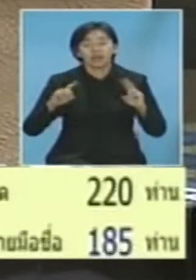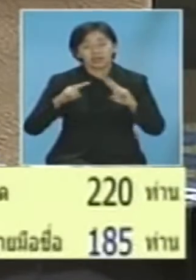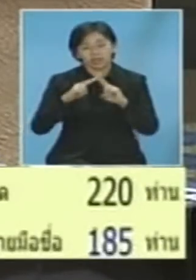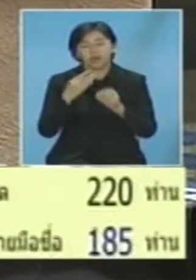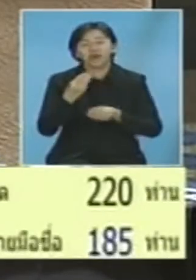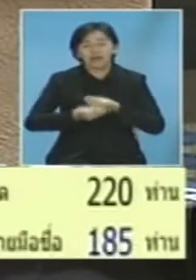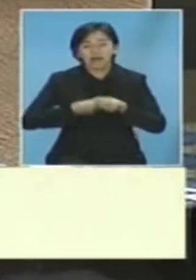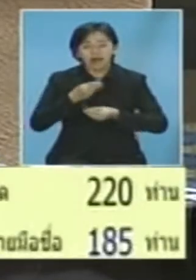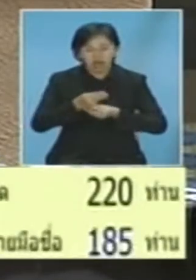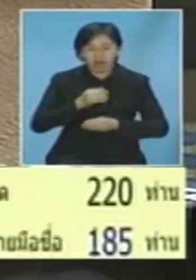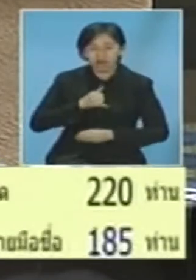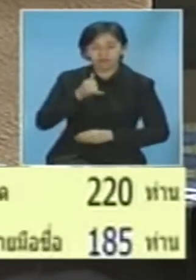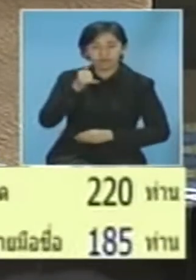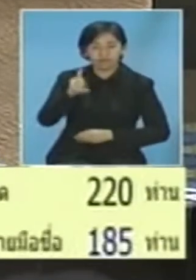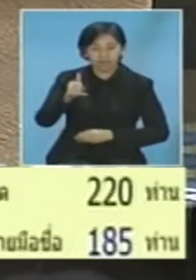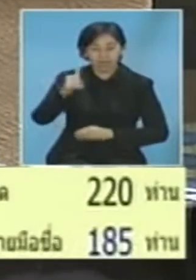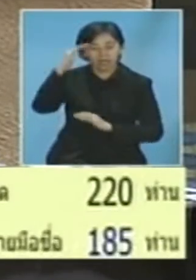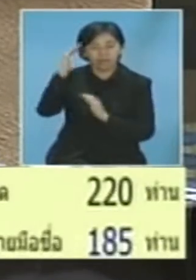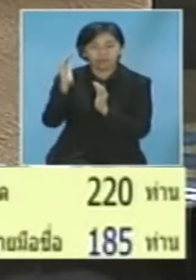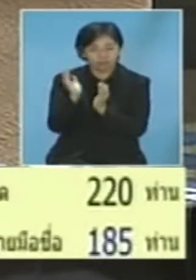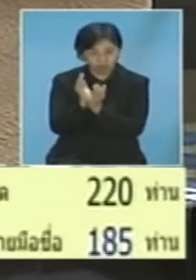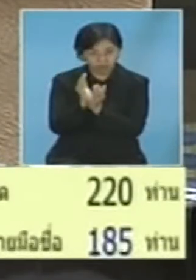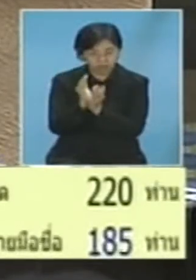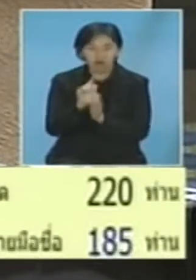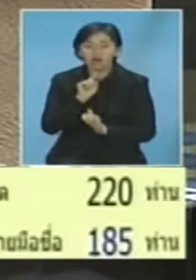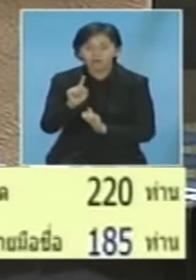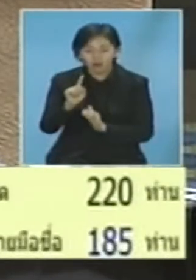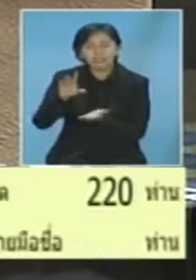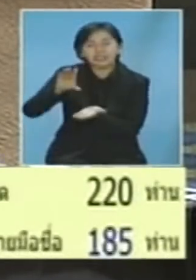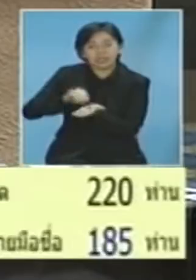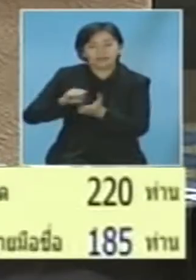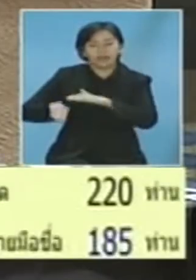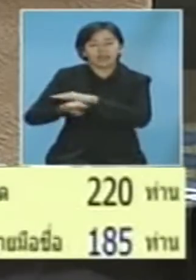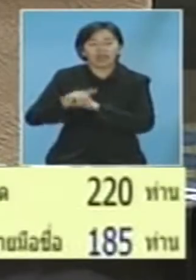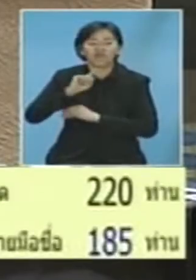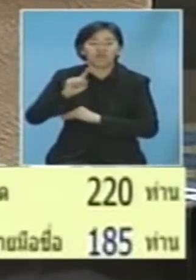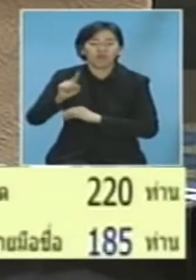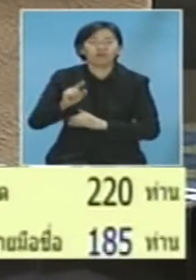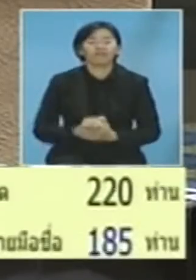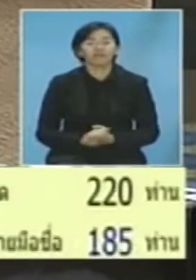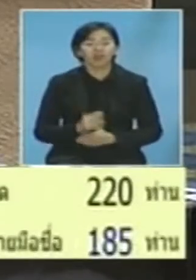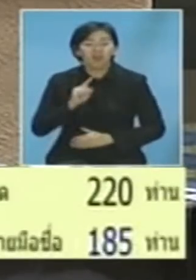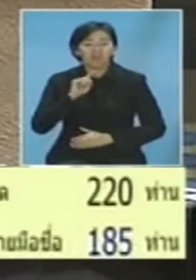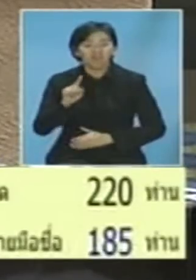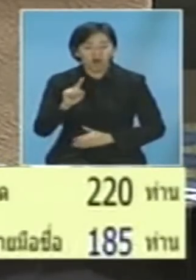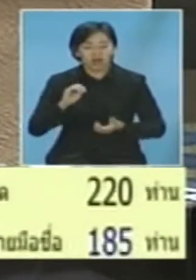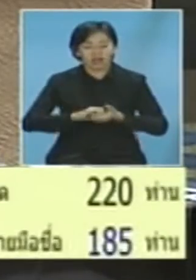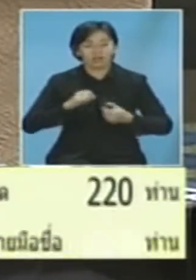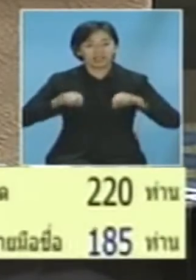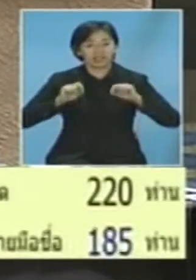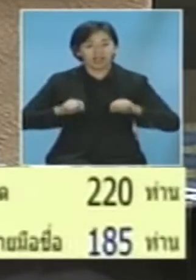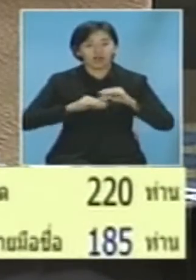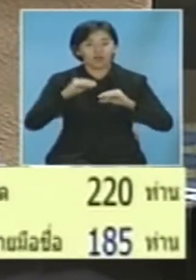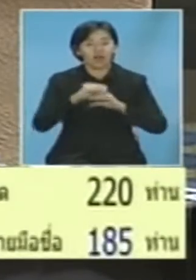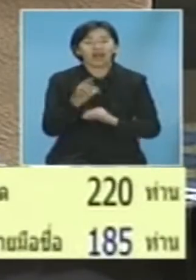างเข้าร้องทุกข์ต่อพนักงานสอบสวนกองปราบปรามเพื่อแจ้งความดำเนินคดีกับคู่สัญญาในโครงการรับจ